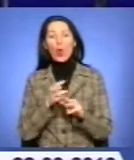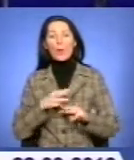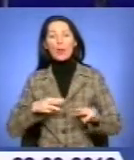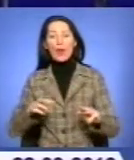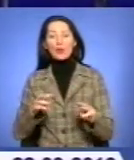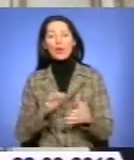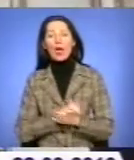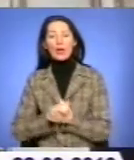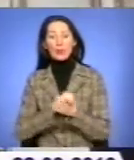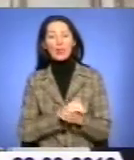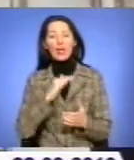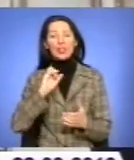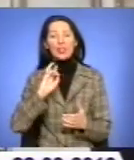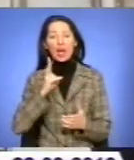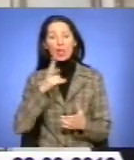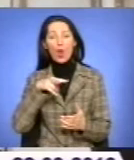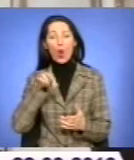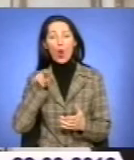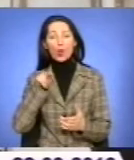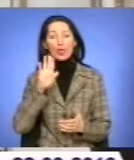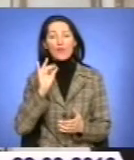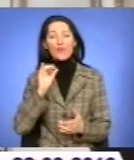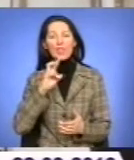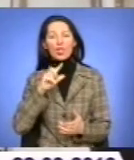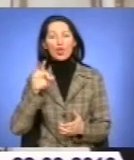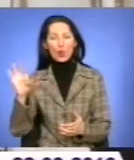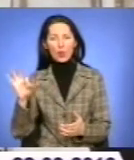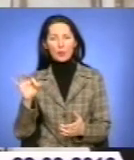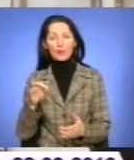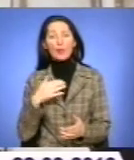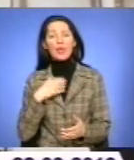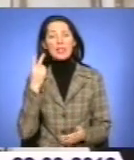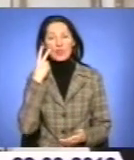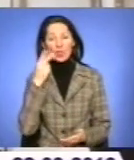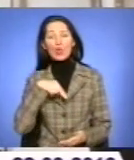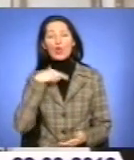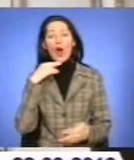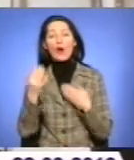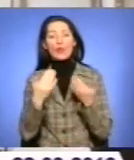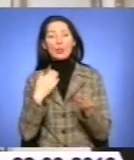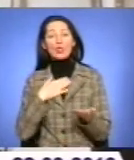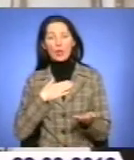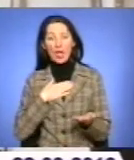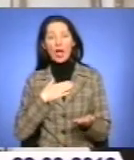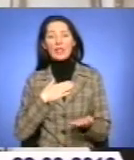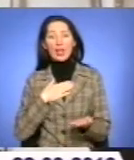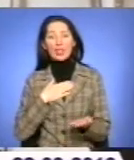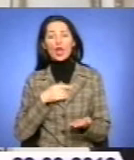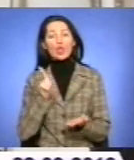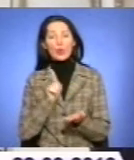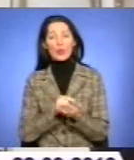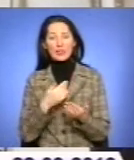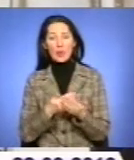Міньйоном. Ми завжди з увагою ставилися до наших зобов'язань перед Радою